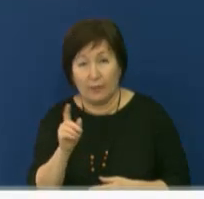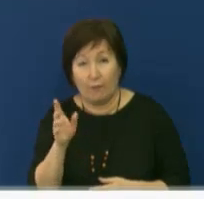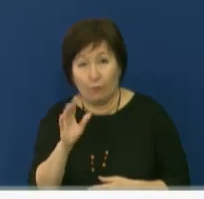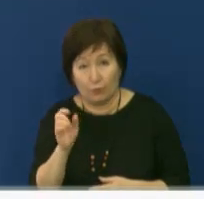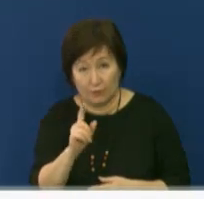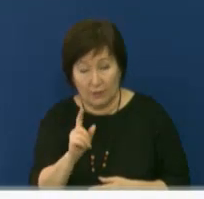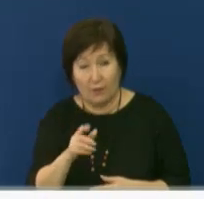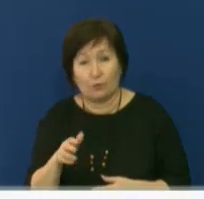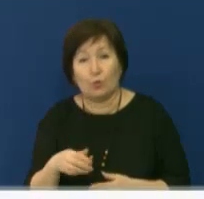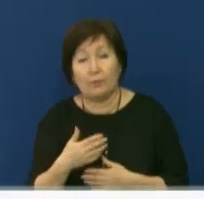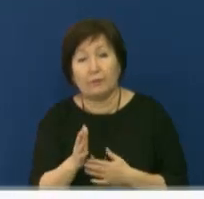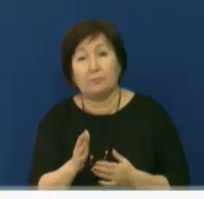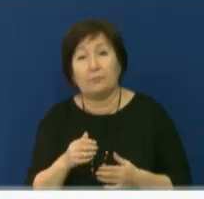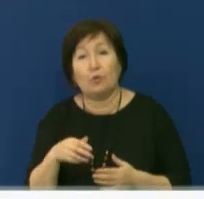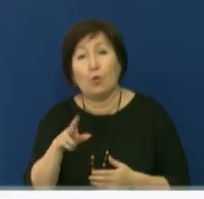Бізде енді